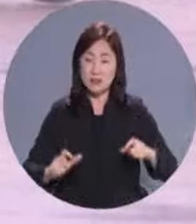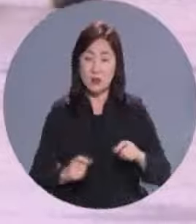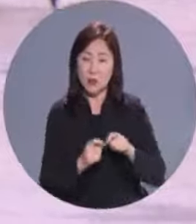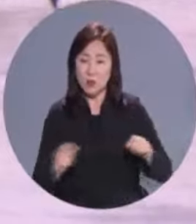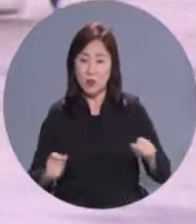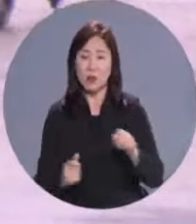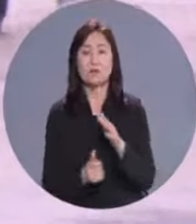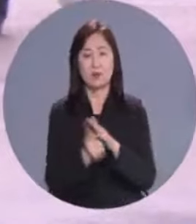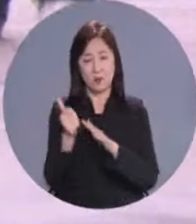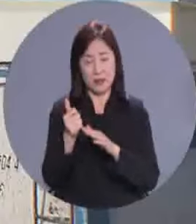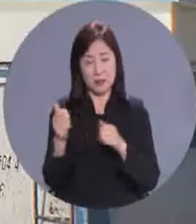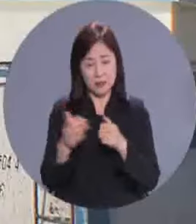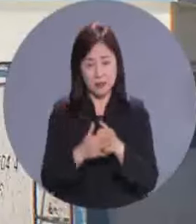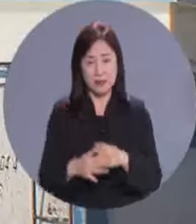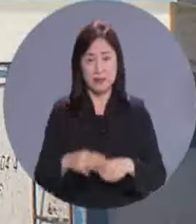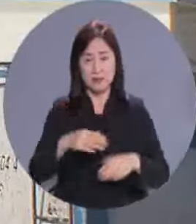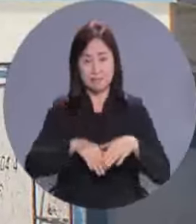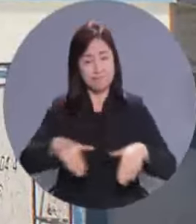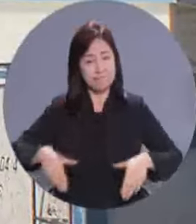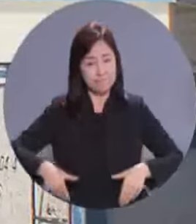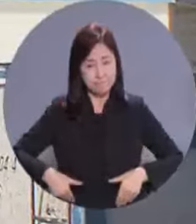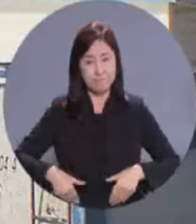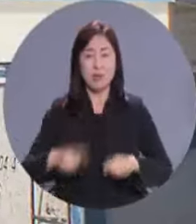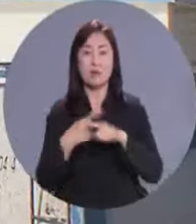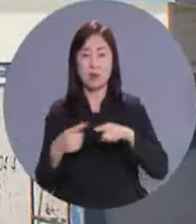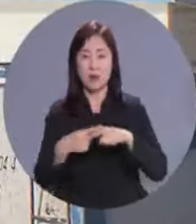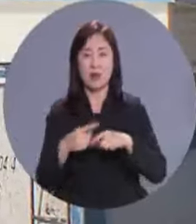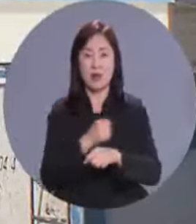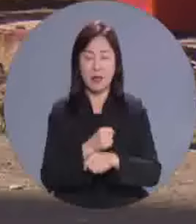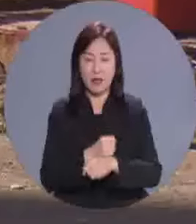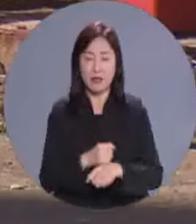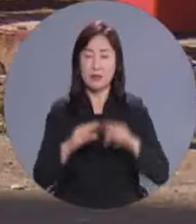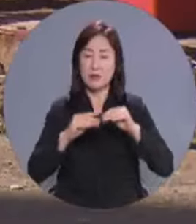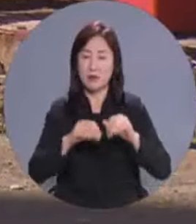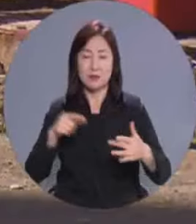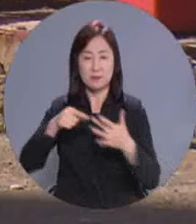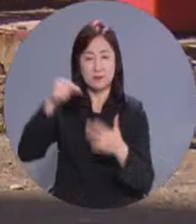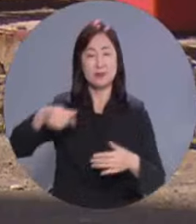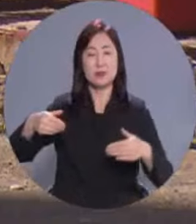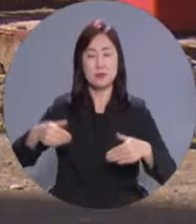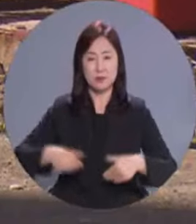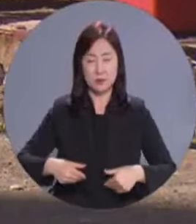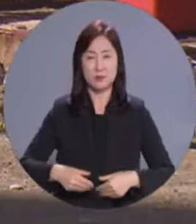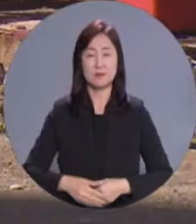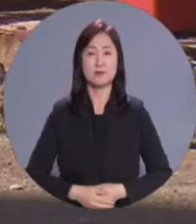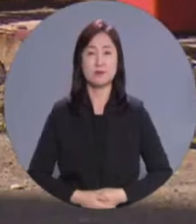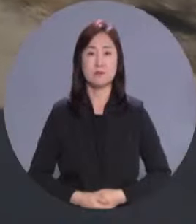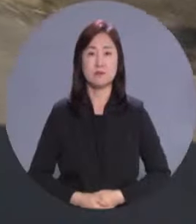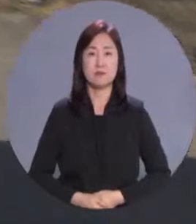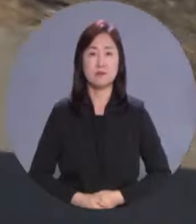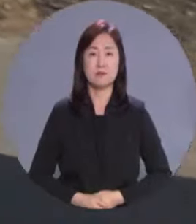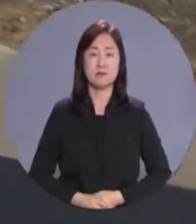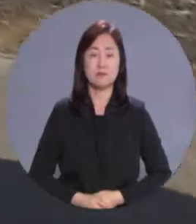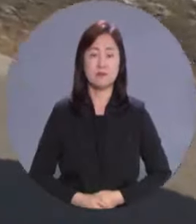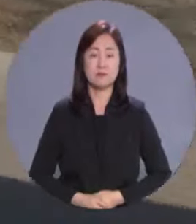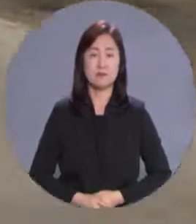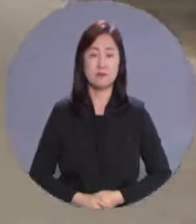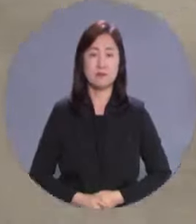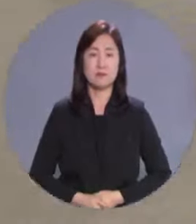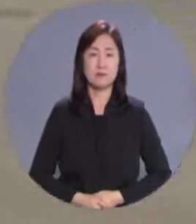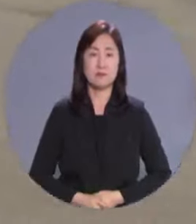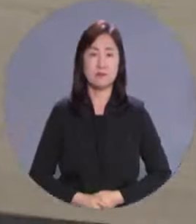수건인만큼 객관적이고 공정한 평가를 거쳐 입지 선정이 이루어져야 한다는 목소리가 커지고 있습니다 MBC